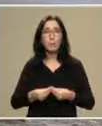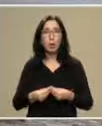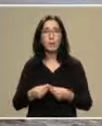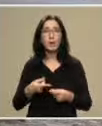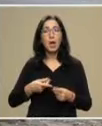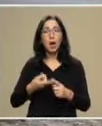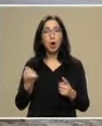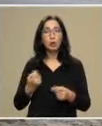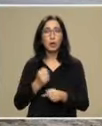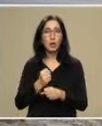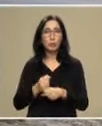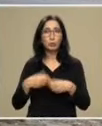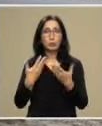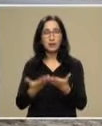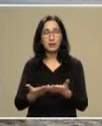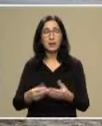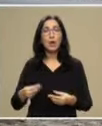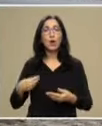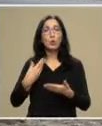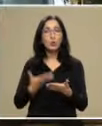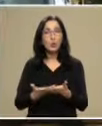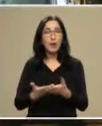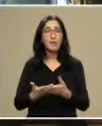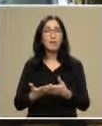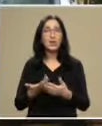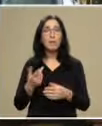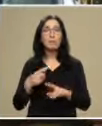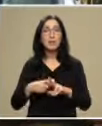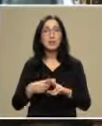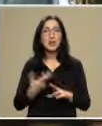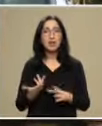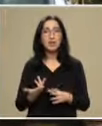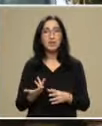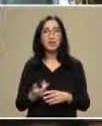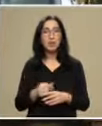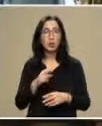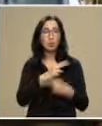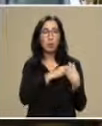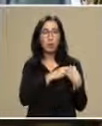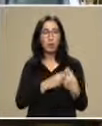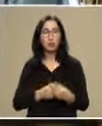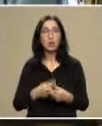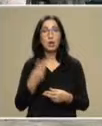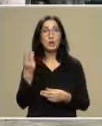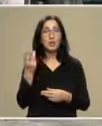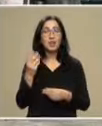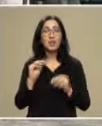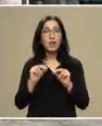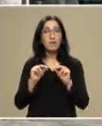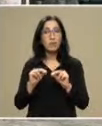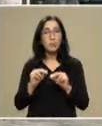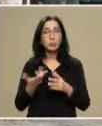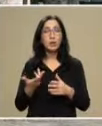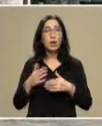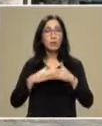от работодателите. Осигуряване на наставници и отговорност, разбира се. Това е третия випуск от